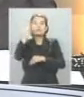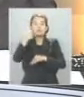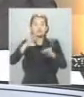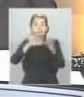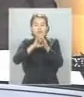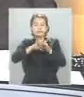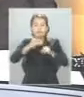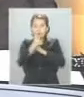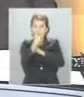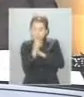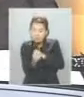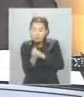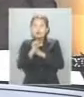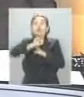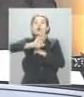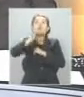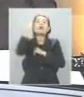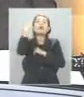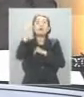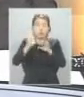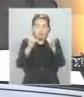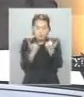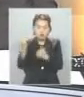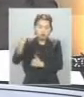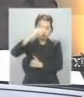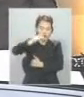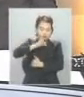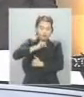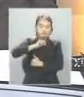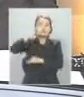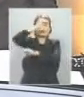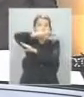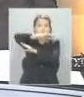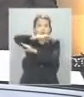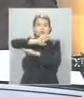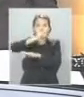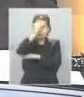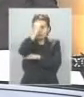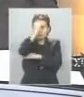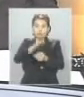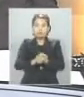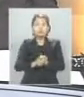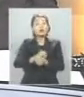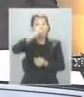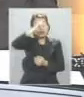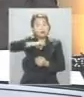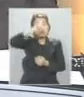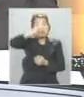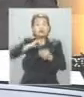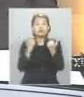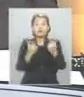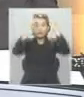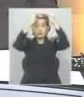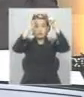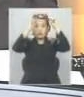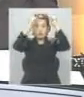ไหวที่ไครสต์เชิร์ชก็กำลังจะเดินทางถึงญี่ปุ่นในเย็นวันนี้นะคะในส่วนของประเทศไทยค่ะนายกรัฐมนตรีบอกว่าตอนนี้ประเทศไทยได้ส่งเงิน